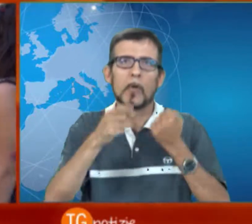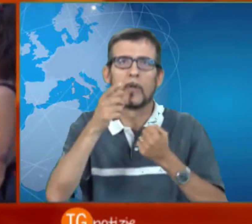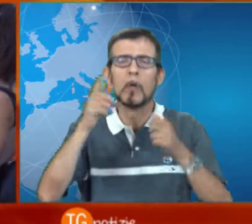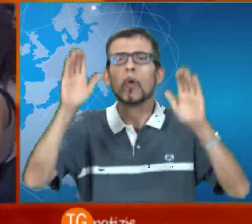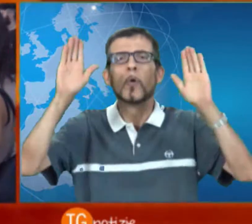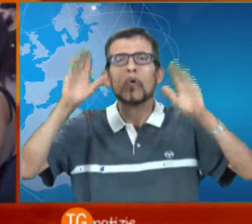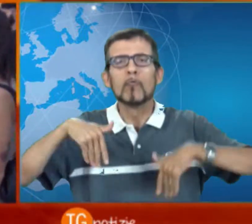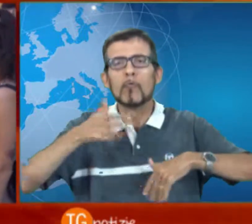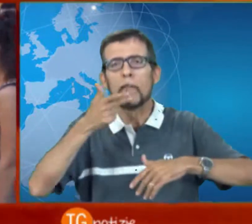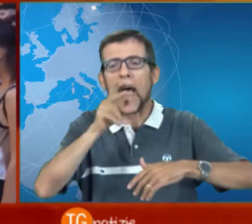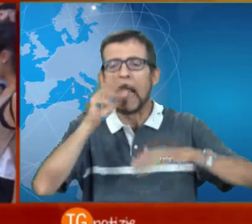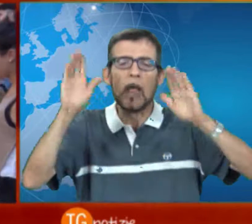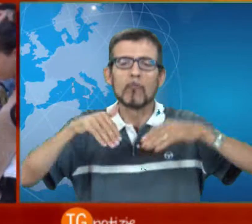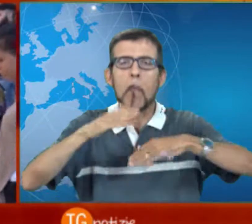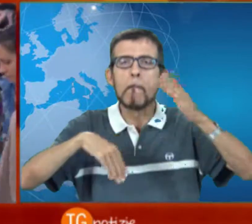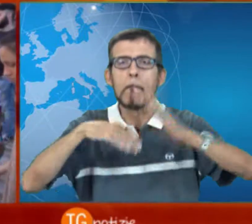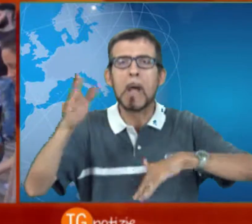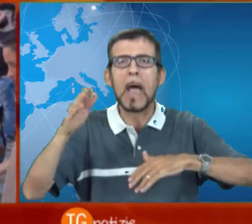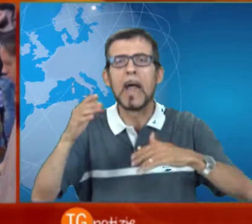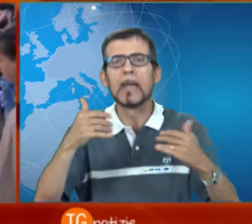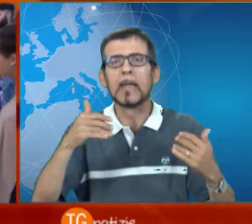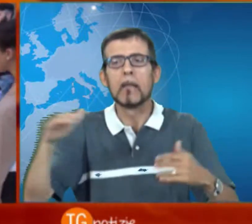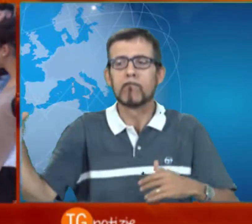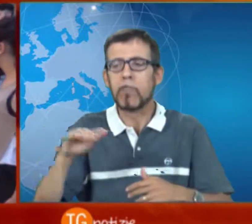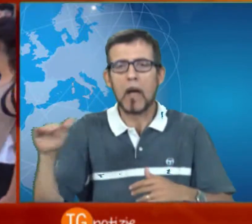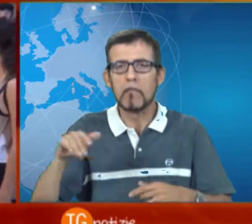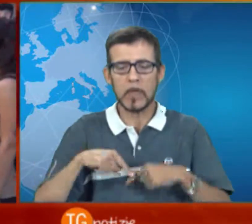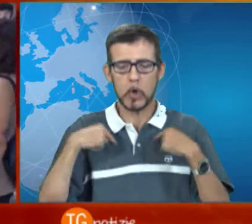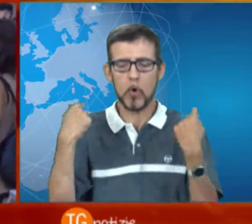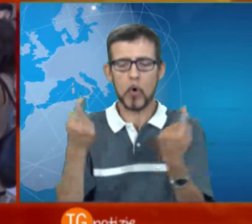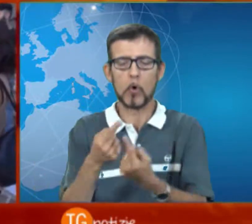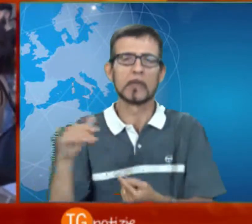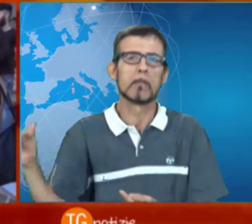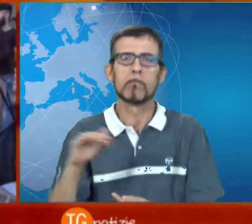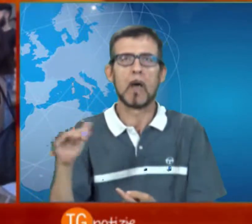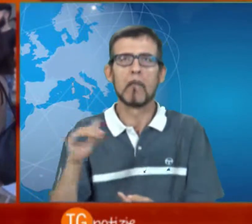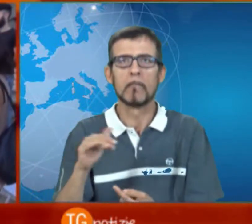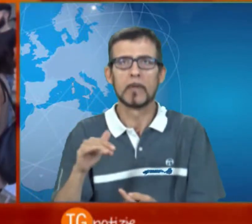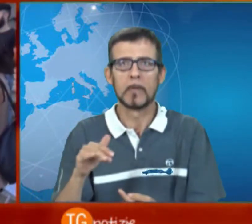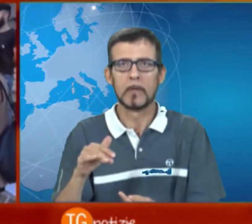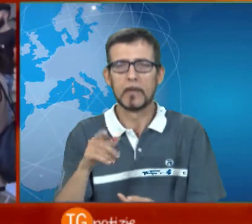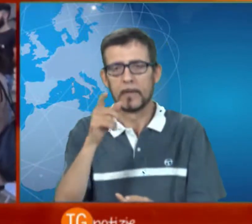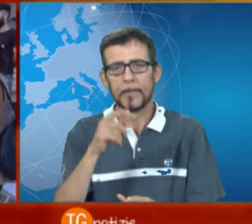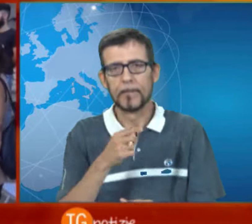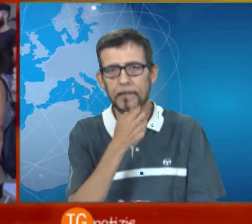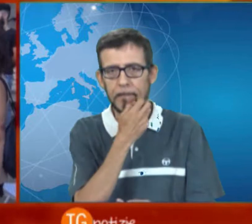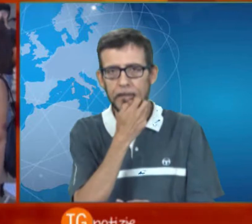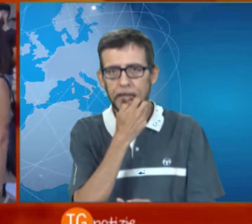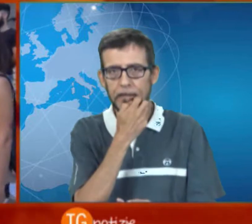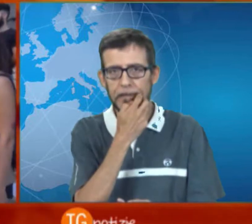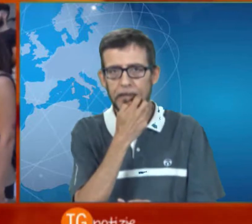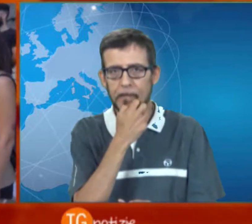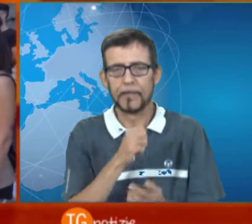Giù le mani dai bambini, dai nostri bambini, giù le mani dai nostri bambini.